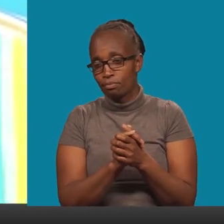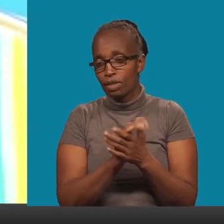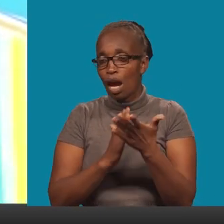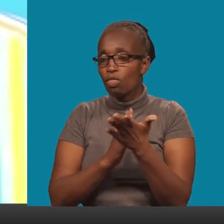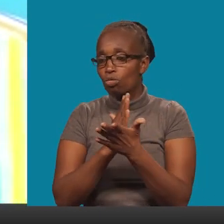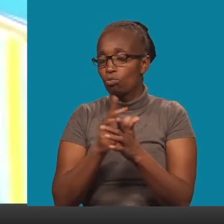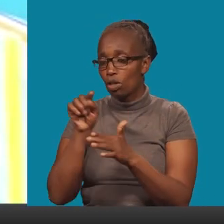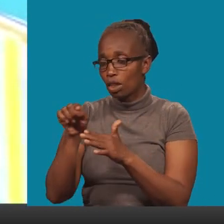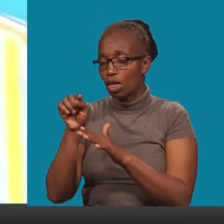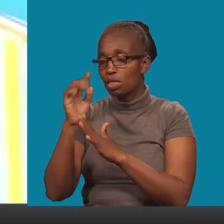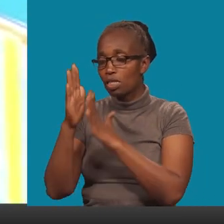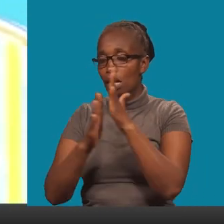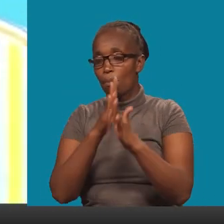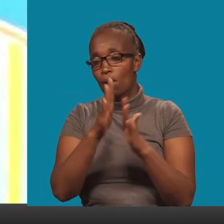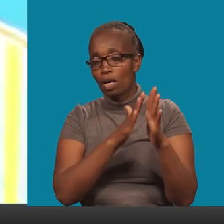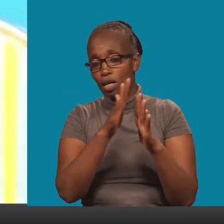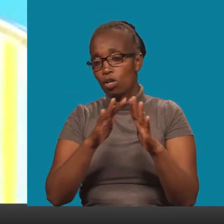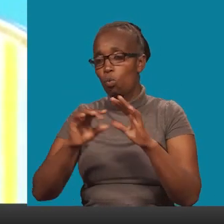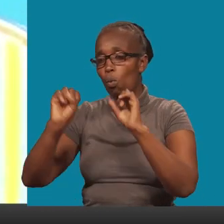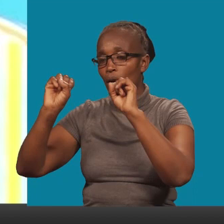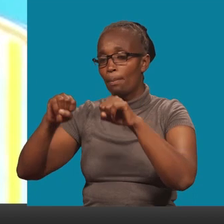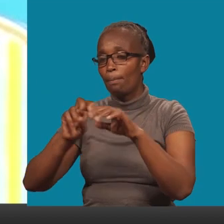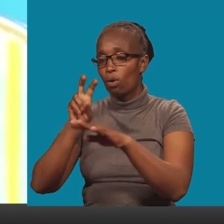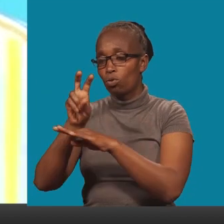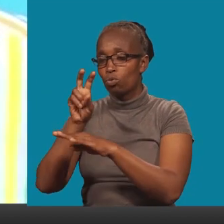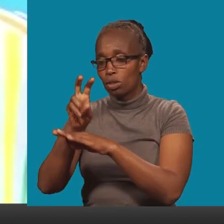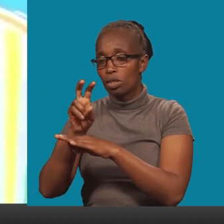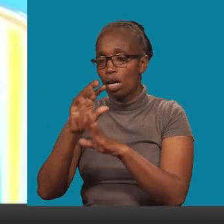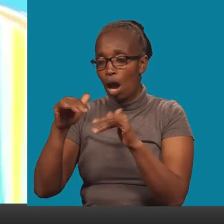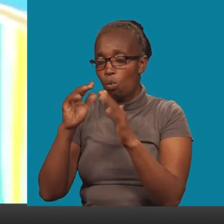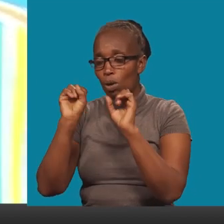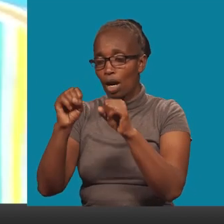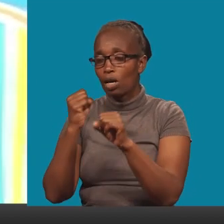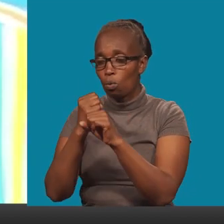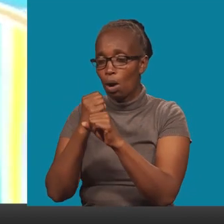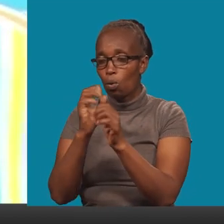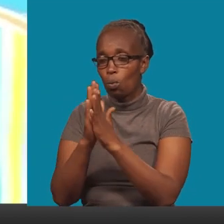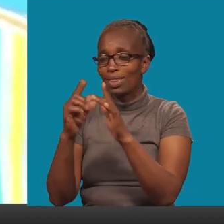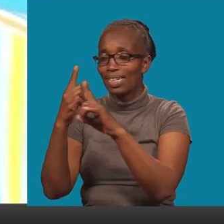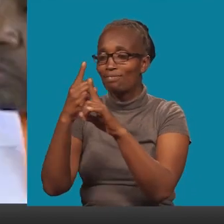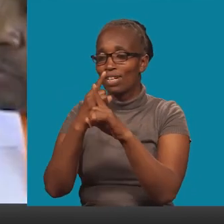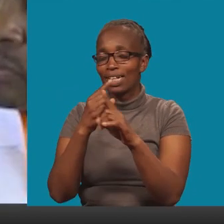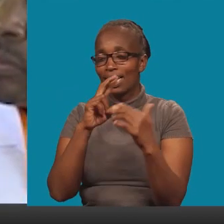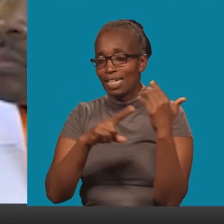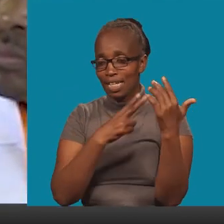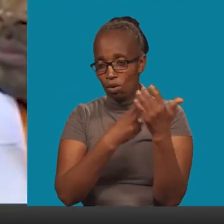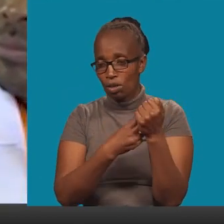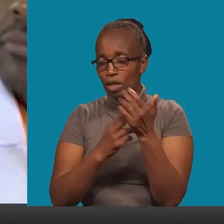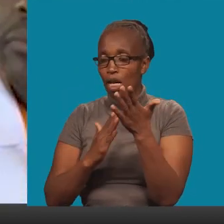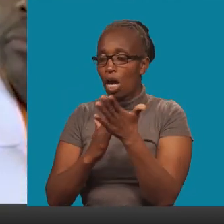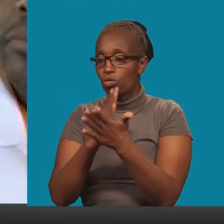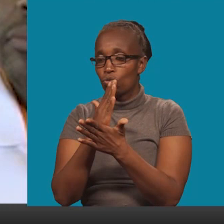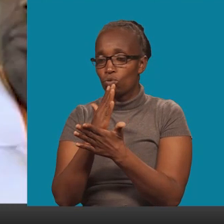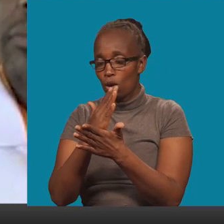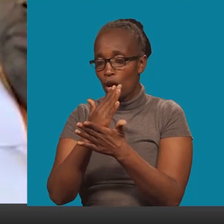and it's through that plan that we can able to see how we can help the stakeholders. Wakati wa